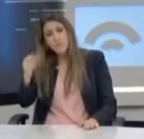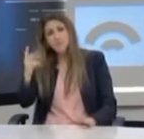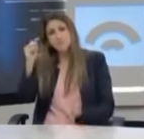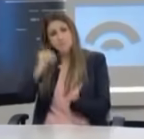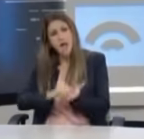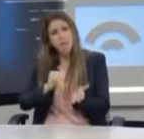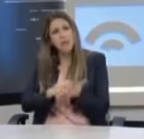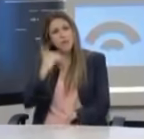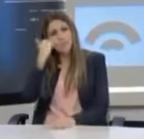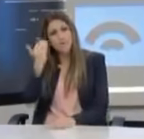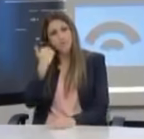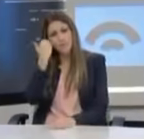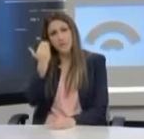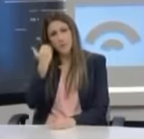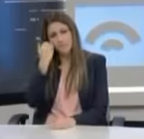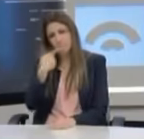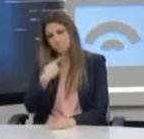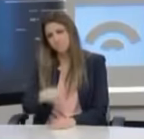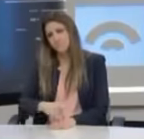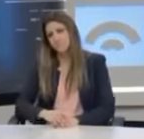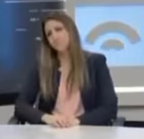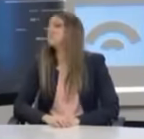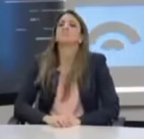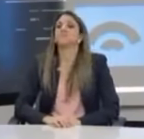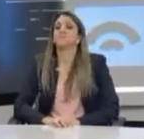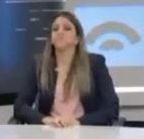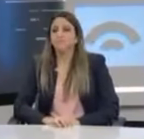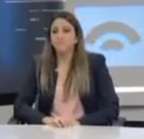ντροπή σας, ντροπή σας.